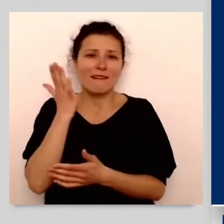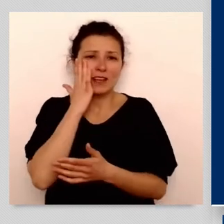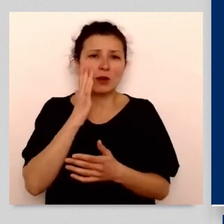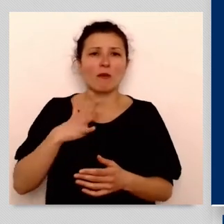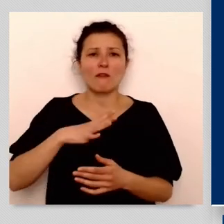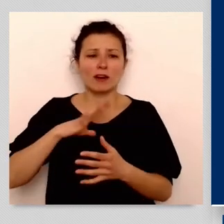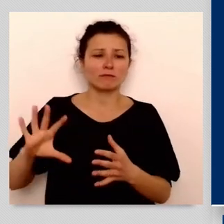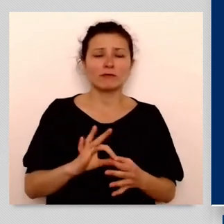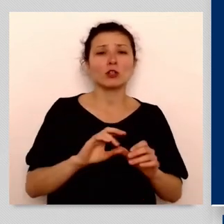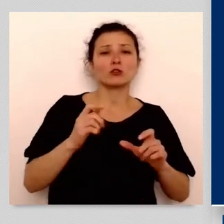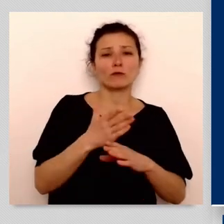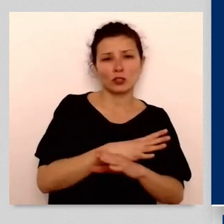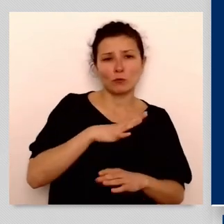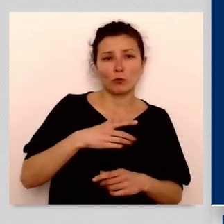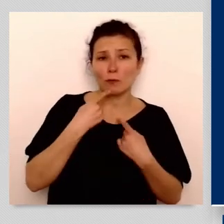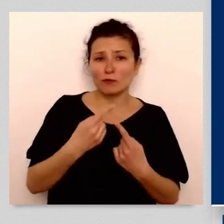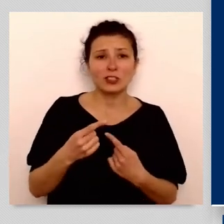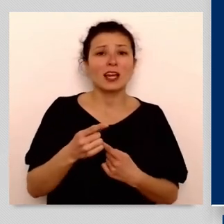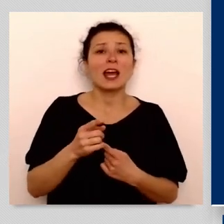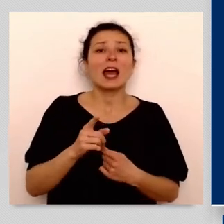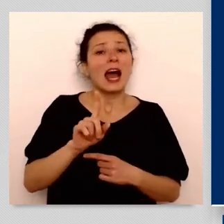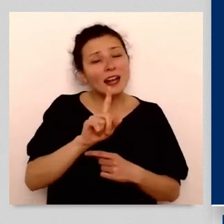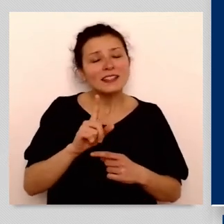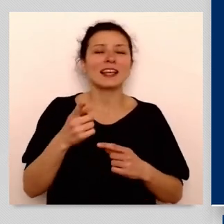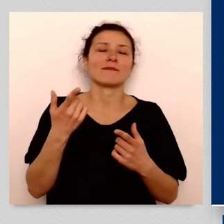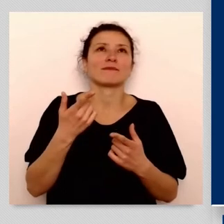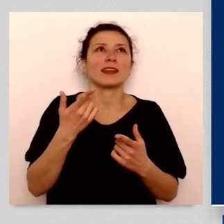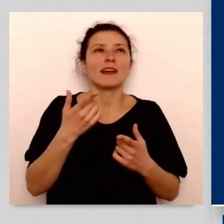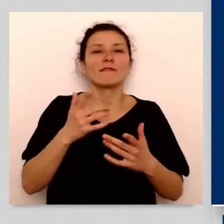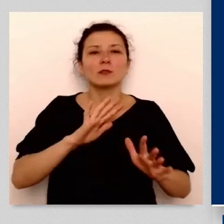miarę możliwości nie w logice debaty telewizyjnej, powiedzmy, gdzie